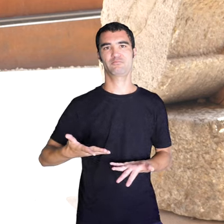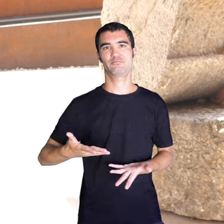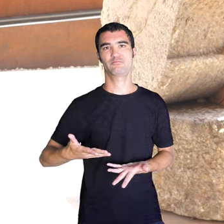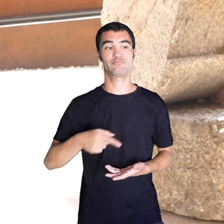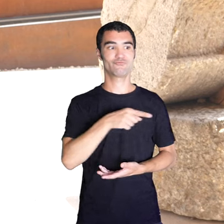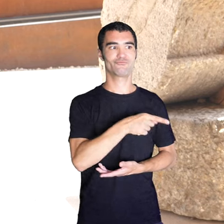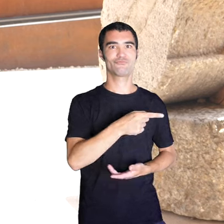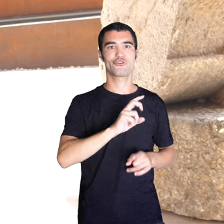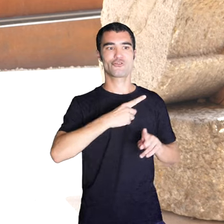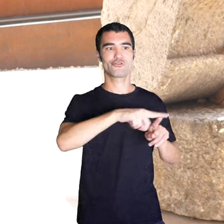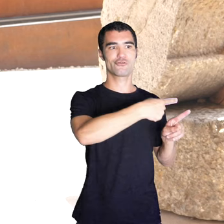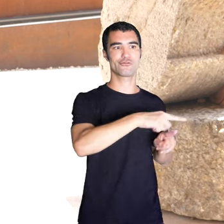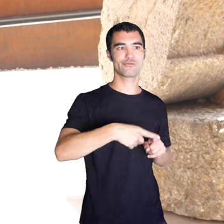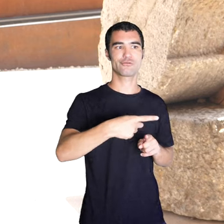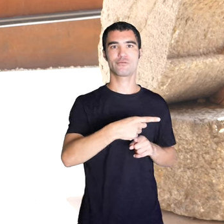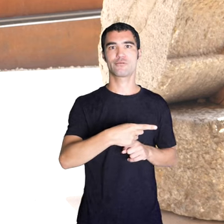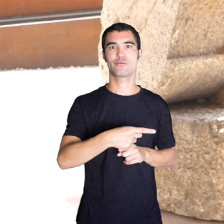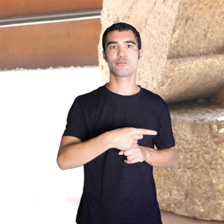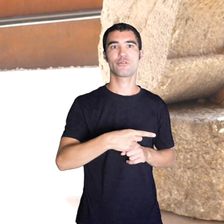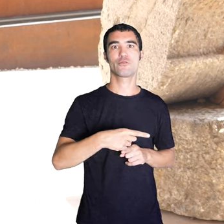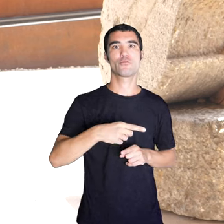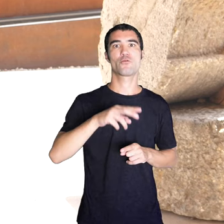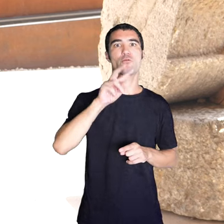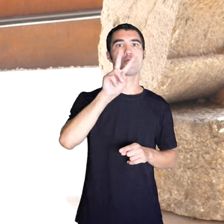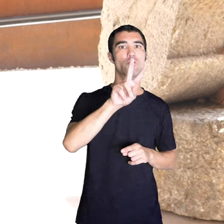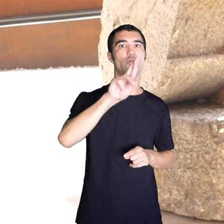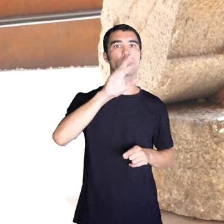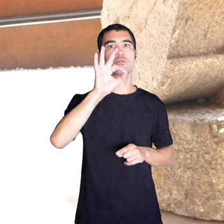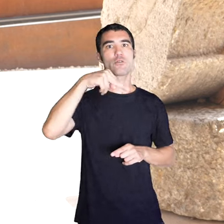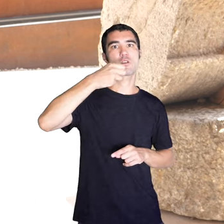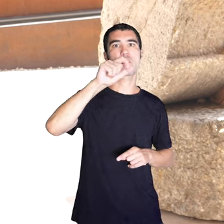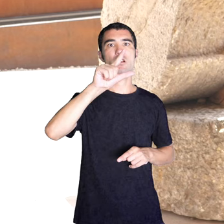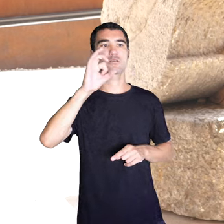Tenia més valor els jornals, per exemple,